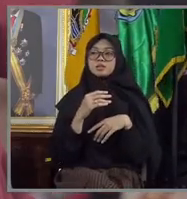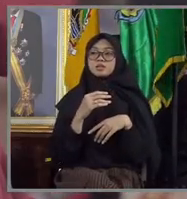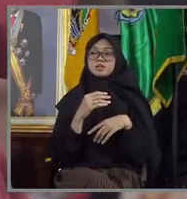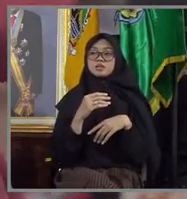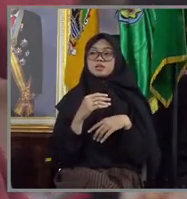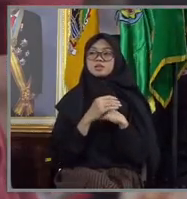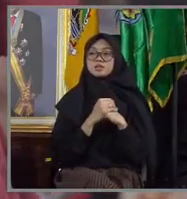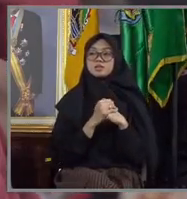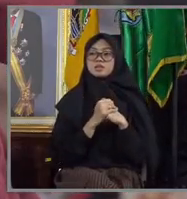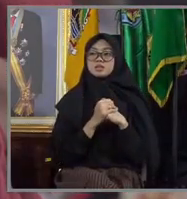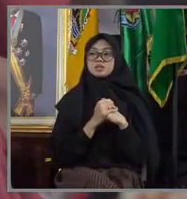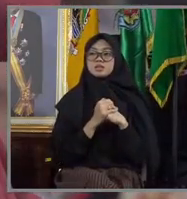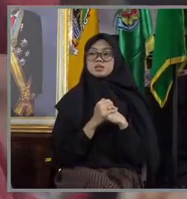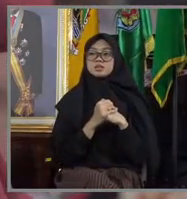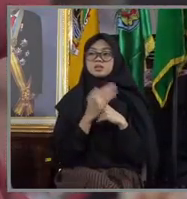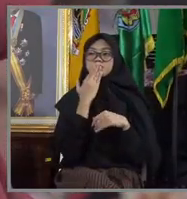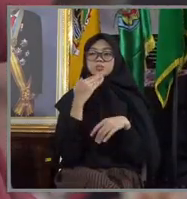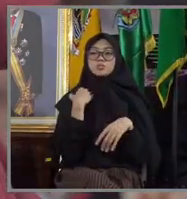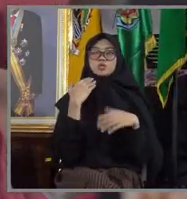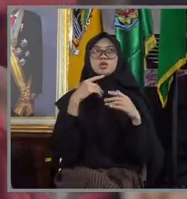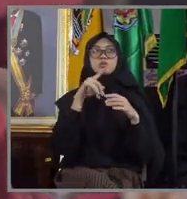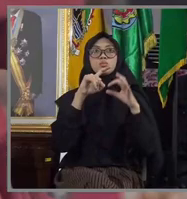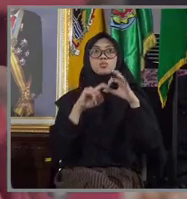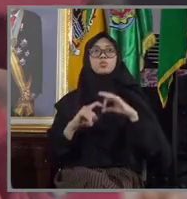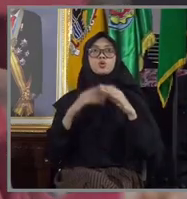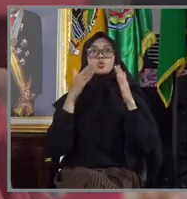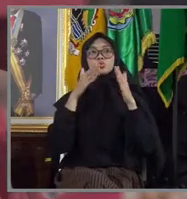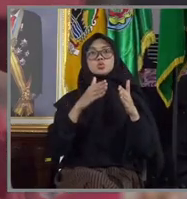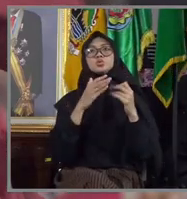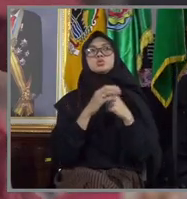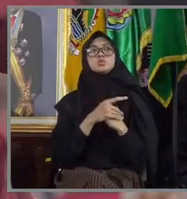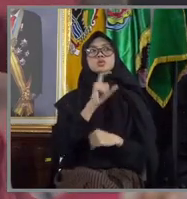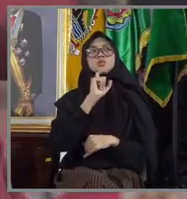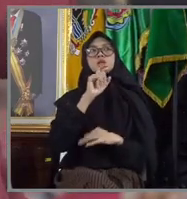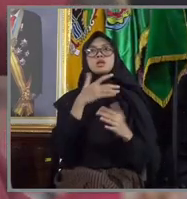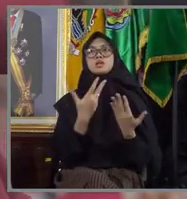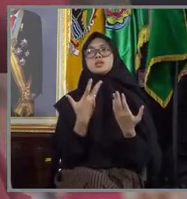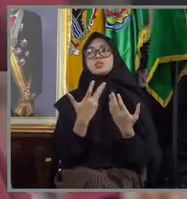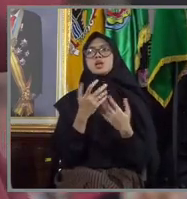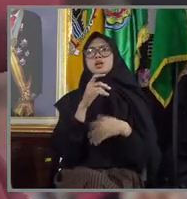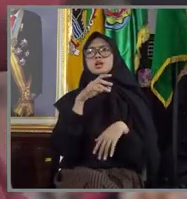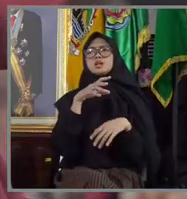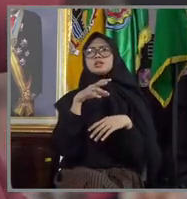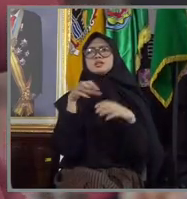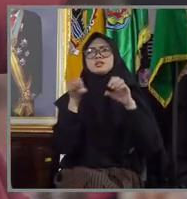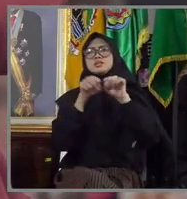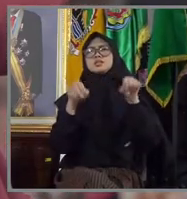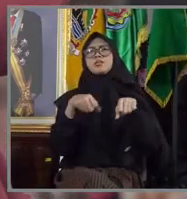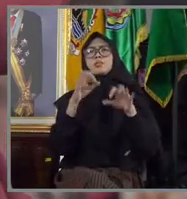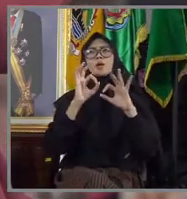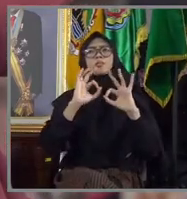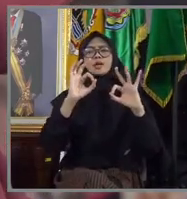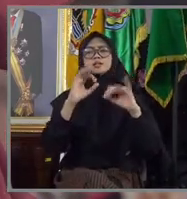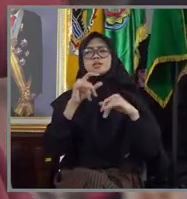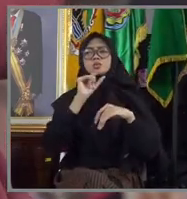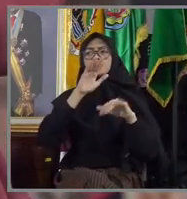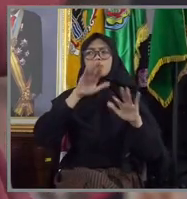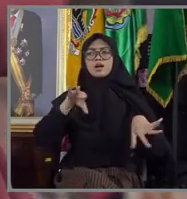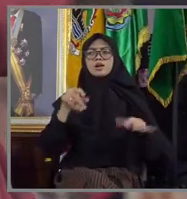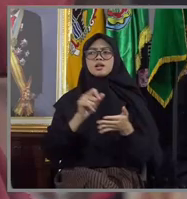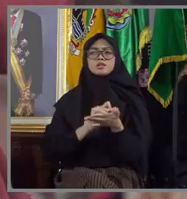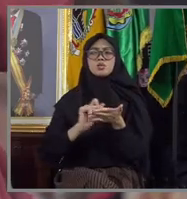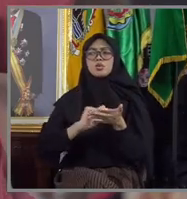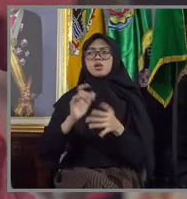tidak sedang berkebutuhan khusus nah gimana sistem yang tepat untuk agar anak-anak itu bisa